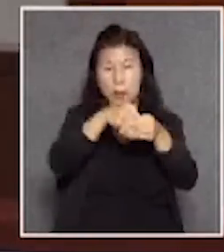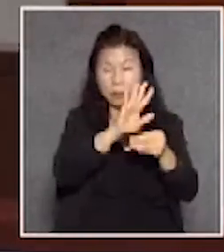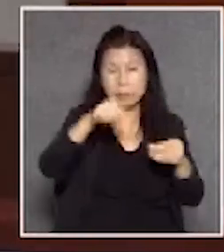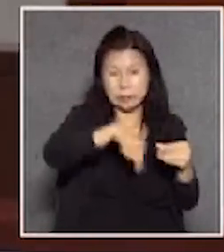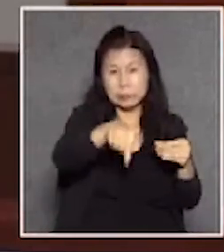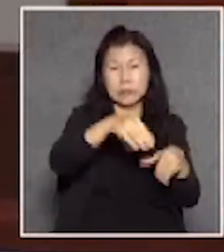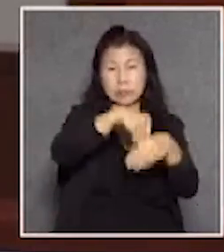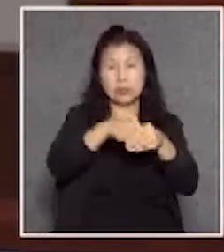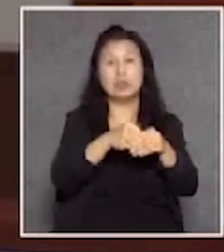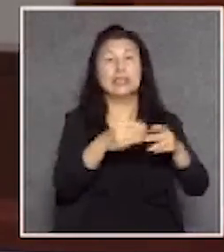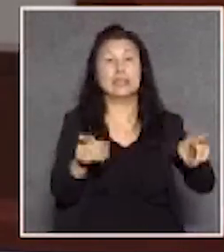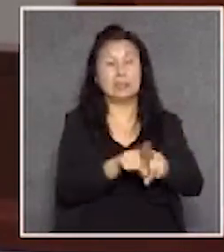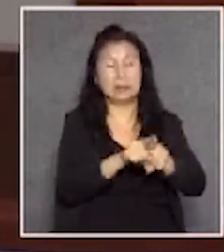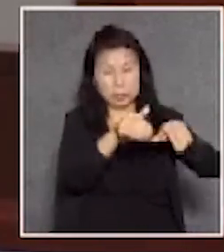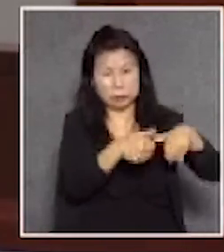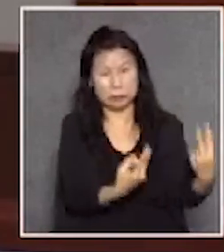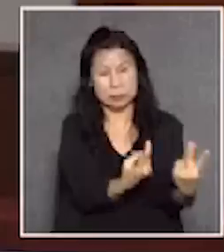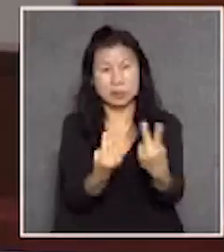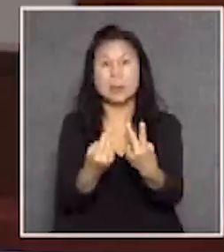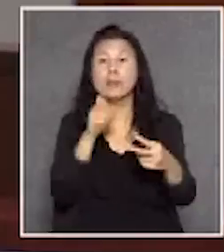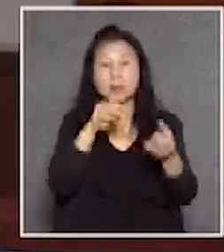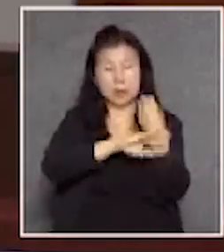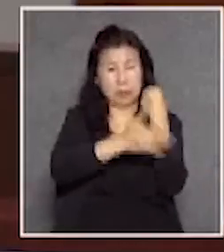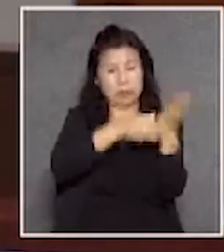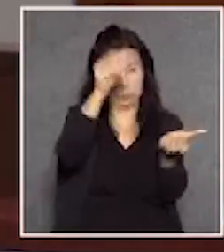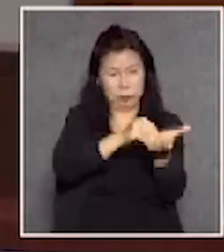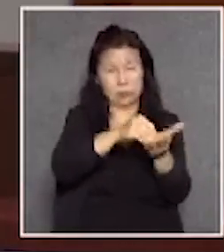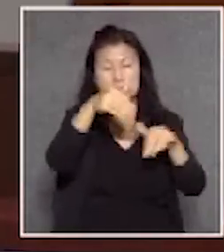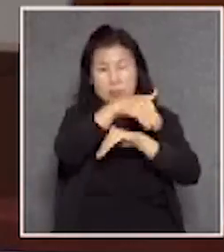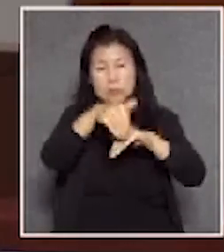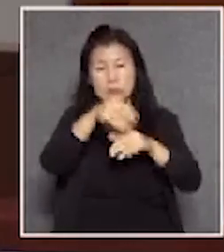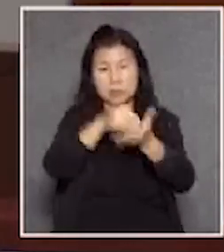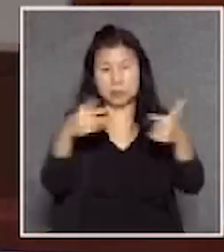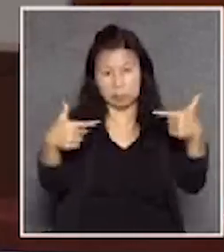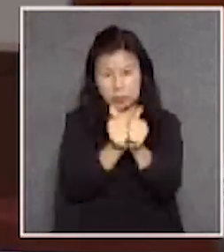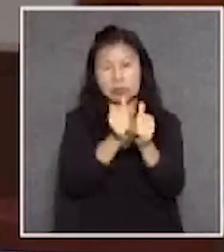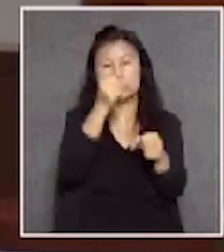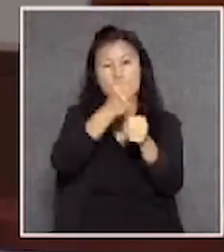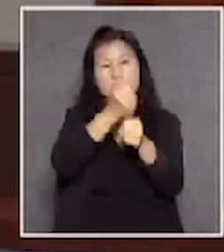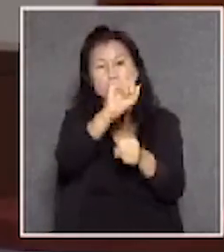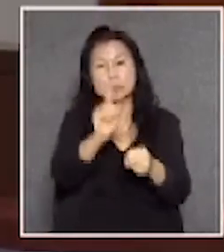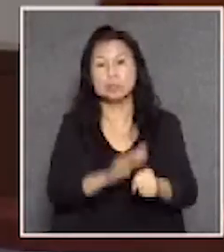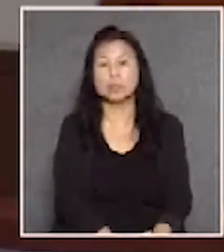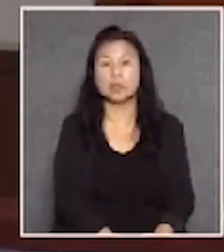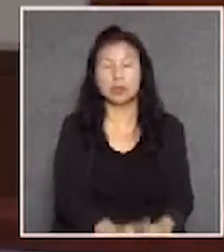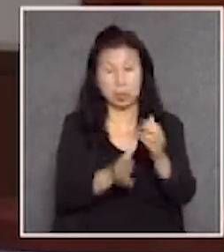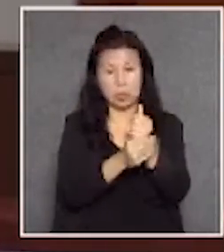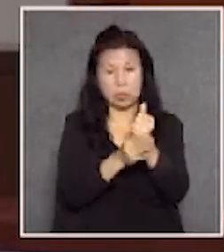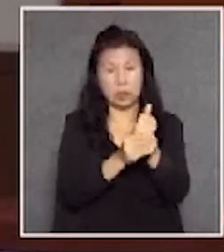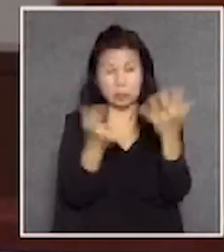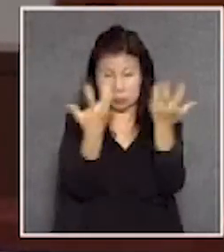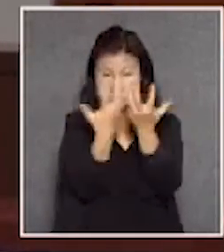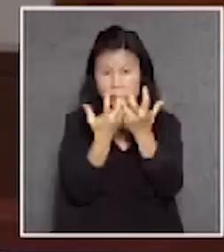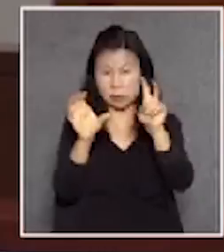野公園範圍或者進行法定的規劃，以界定適當用途。後來漁護署評估這個大